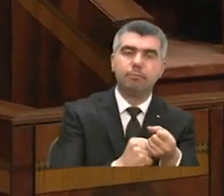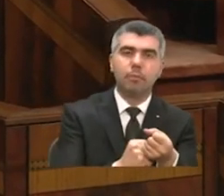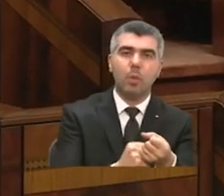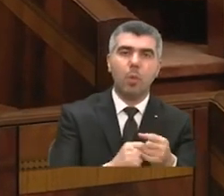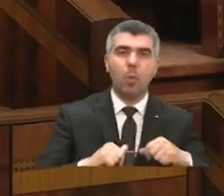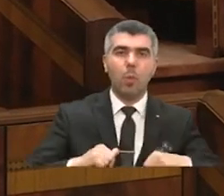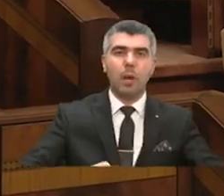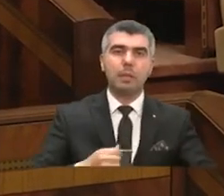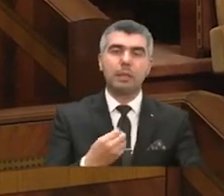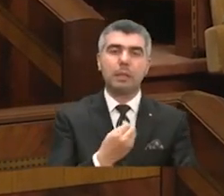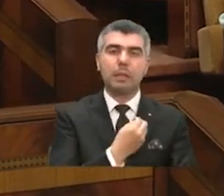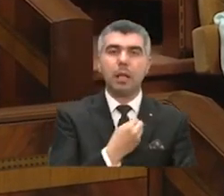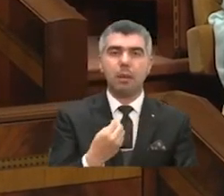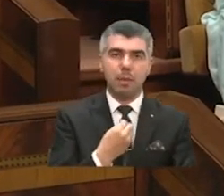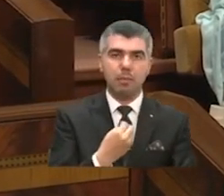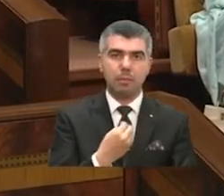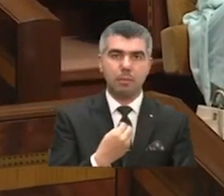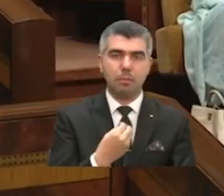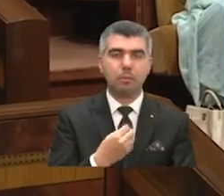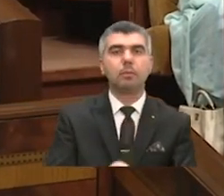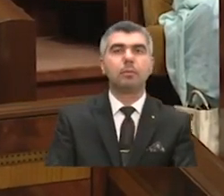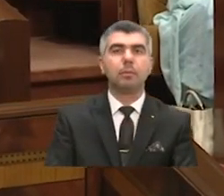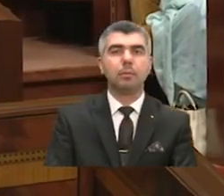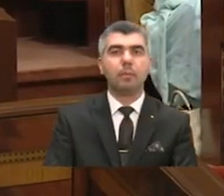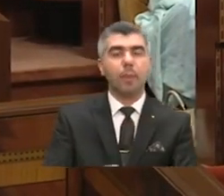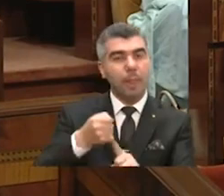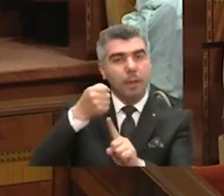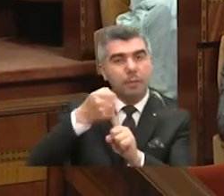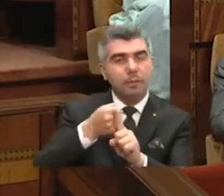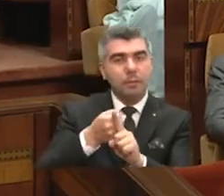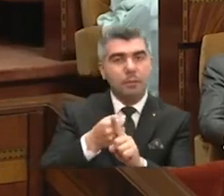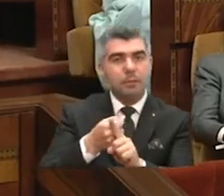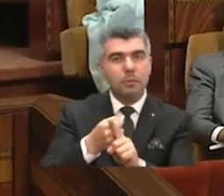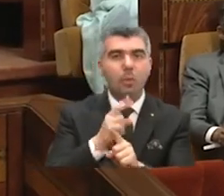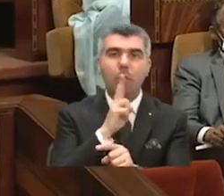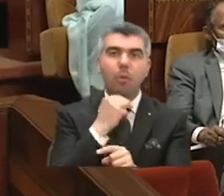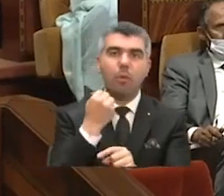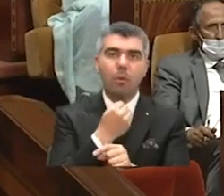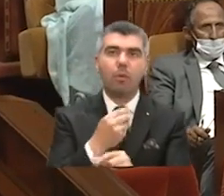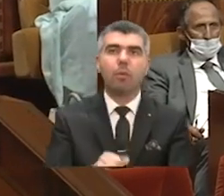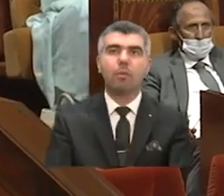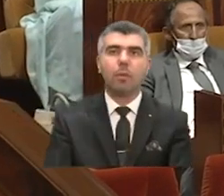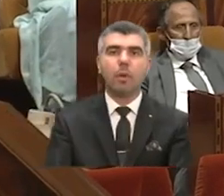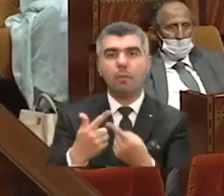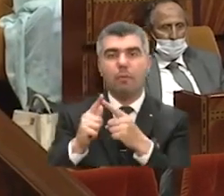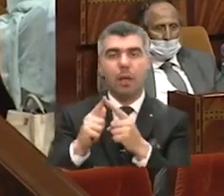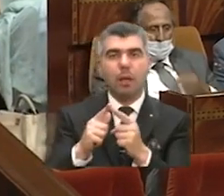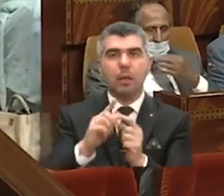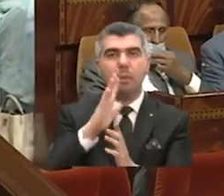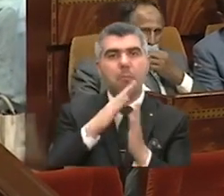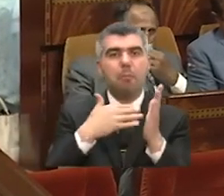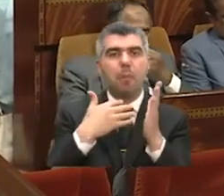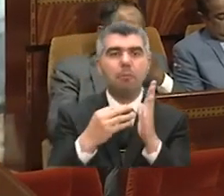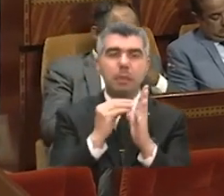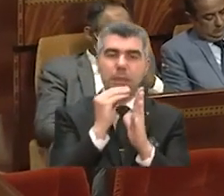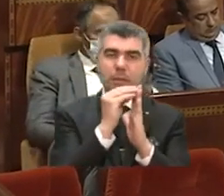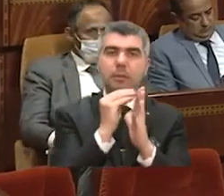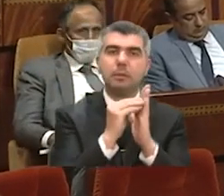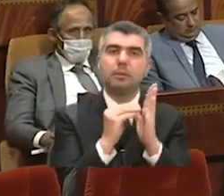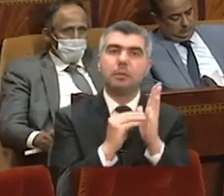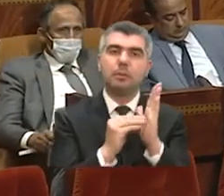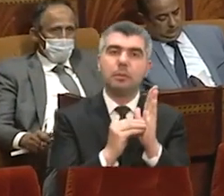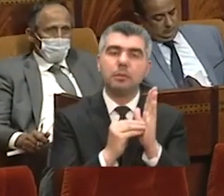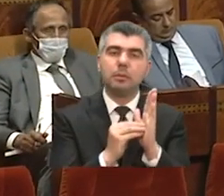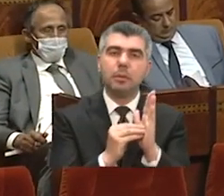النقص المزمن في الموارد البشرية. وستعمل الحكومة في هذا الصدد على إدراج تدابير تحفيزية لفائدة القطاع